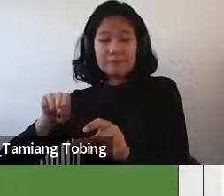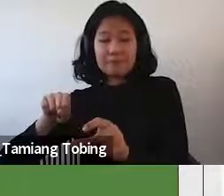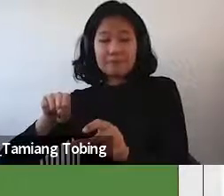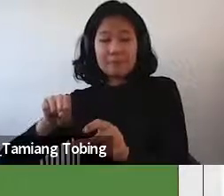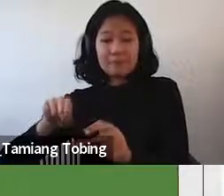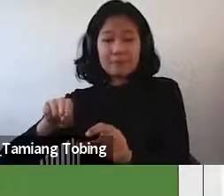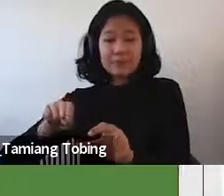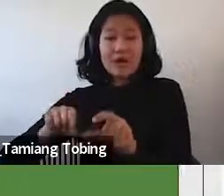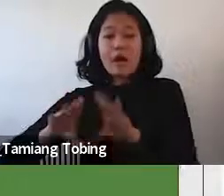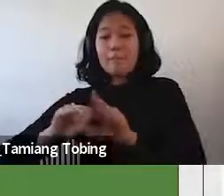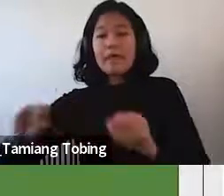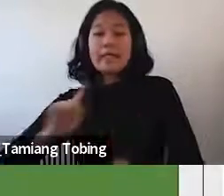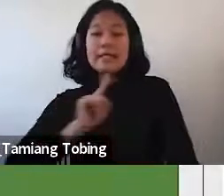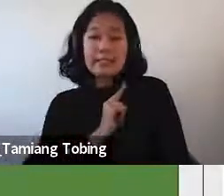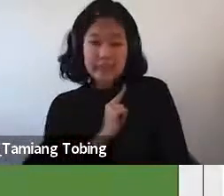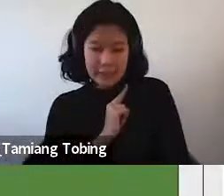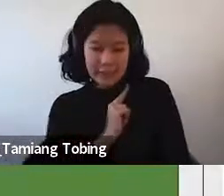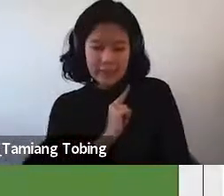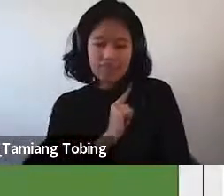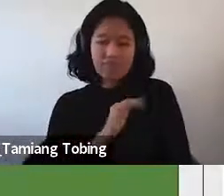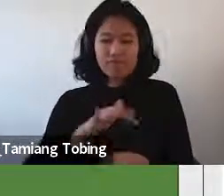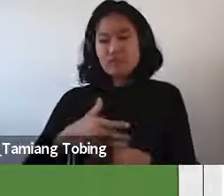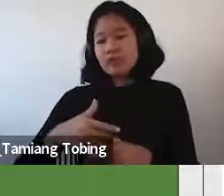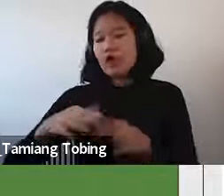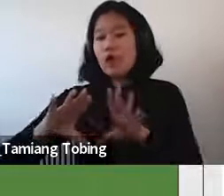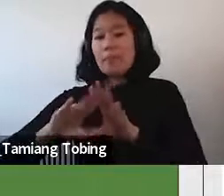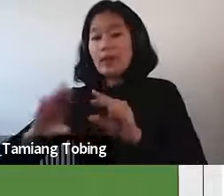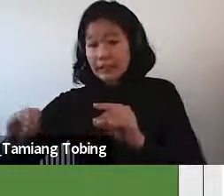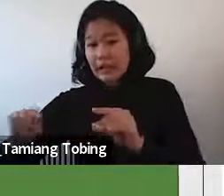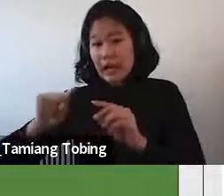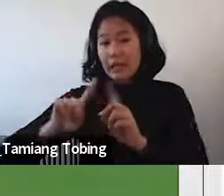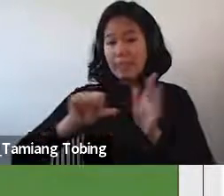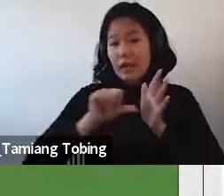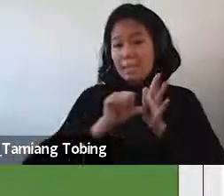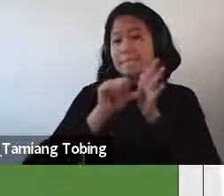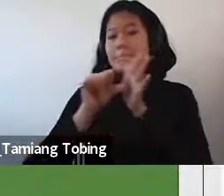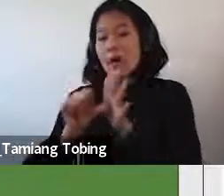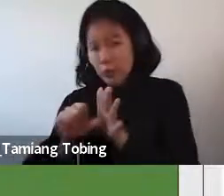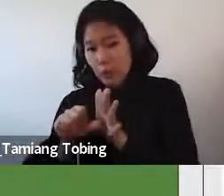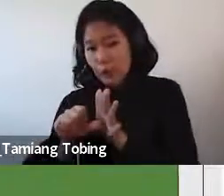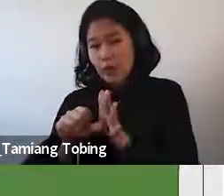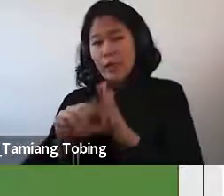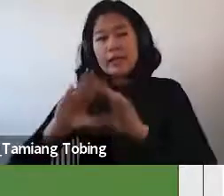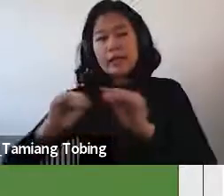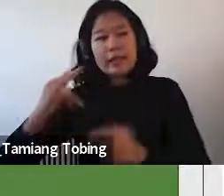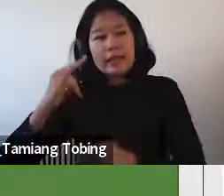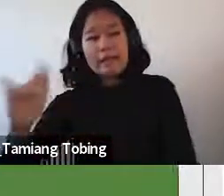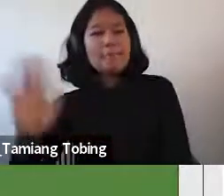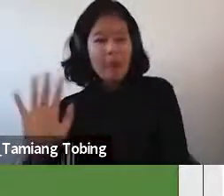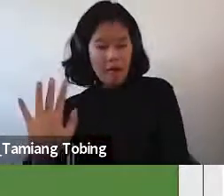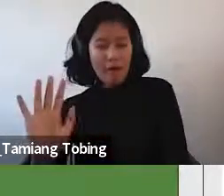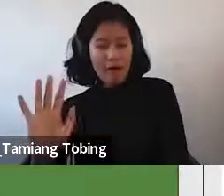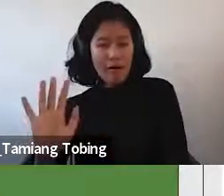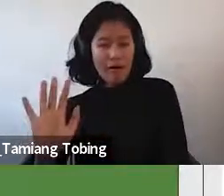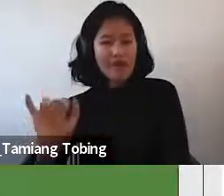pekerja mandiri, pekerja dibantu dengan buruh tidak tetap, ya. Mereka